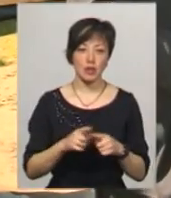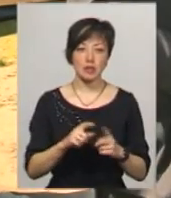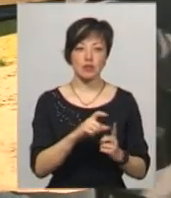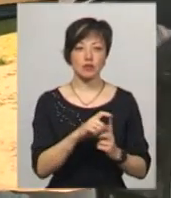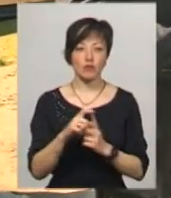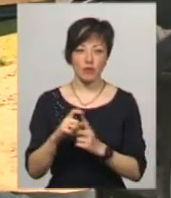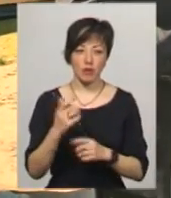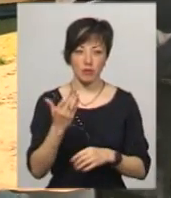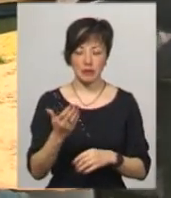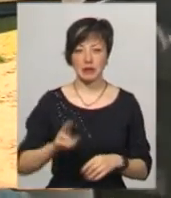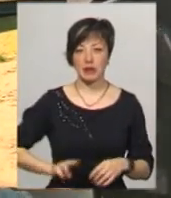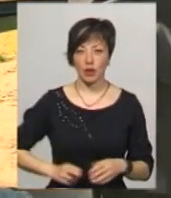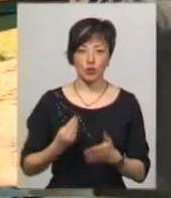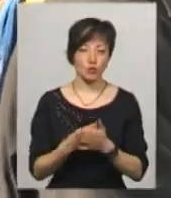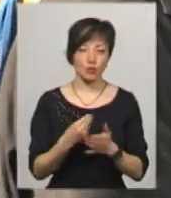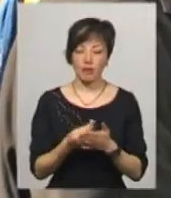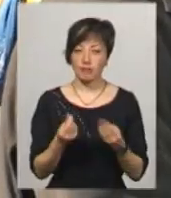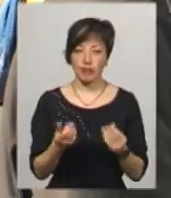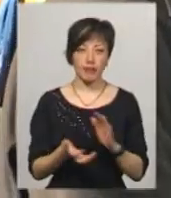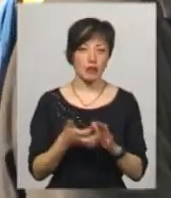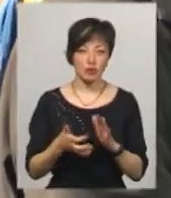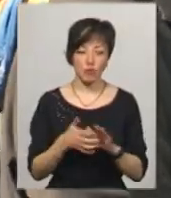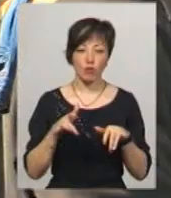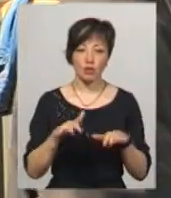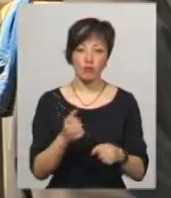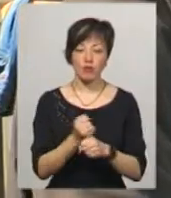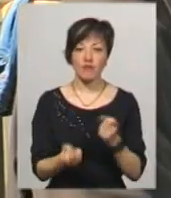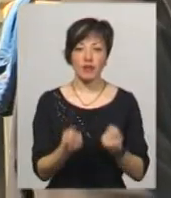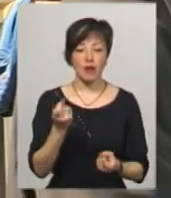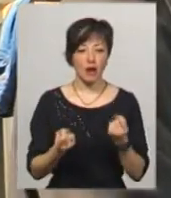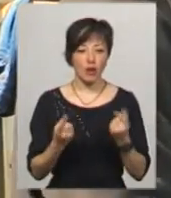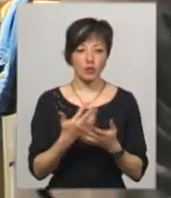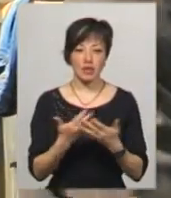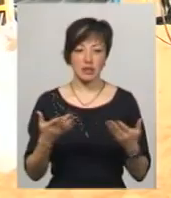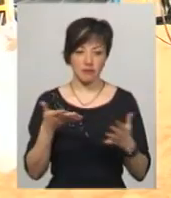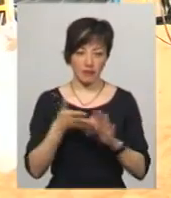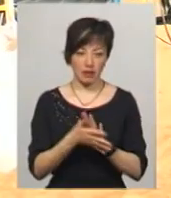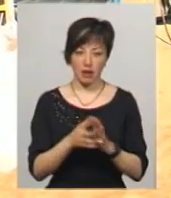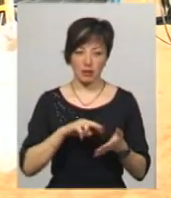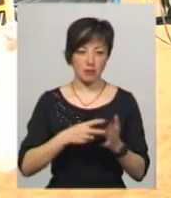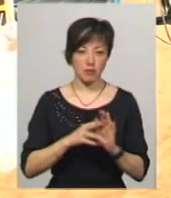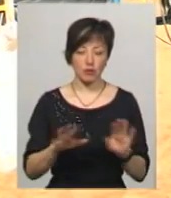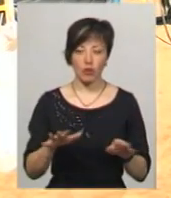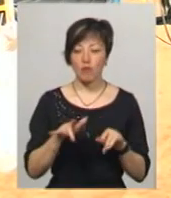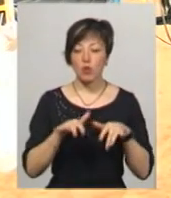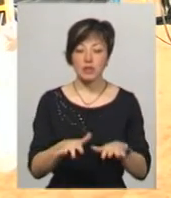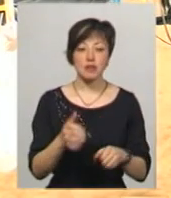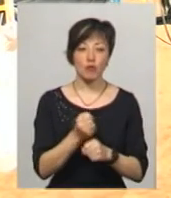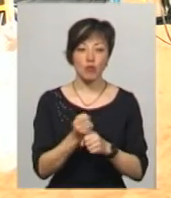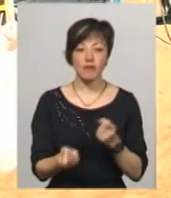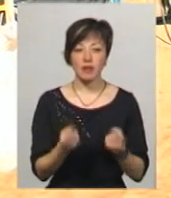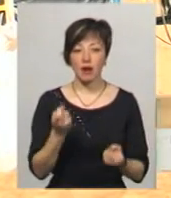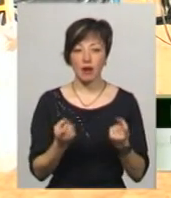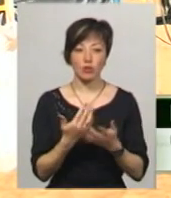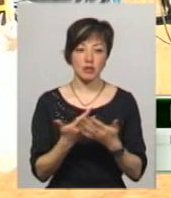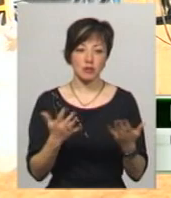Василя Селізара, цієї суми недостатньо, оскільки в процесі роботи виникають незаплановані витрати. В процесі роботи виникають ще інші